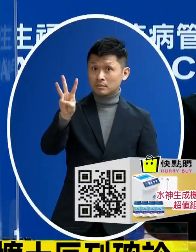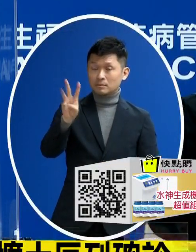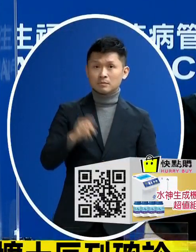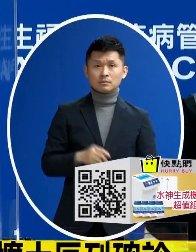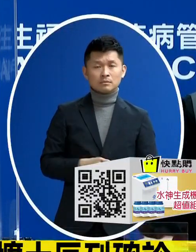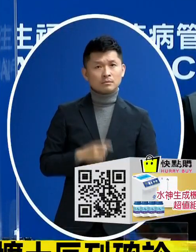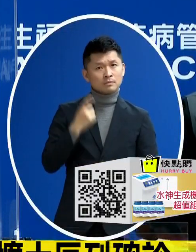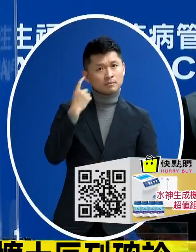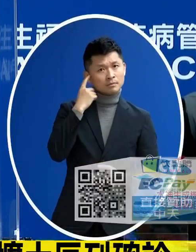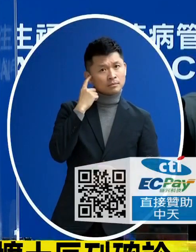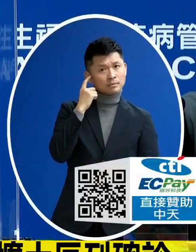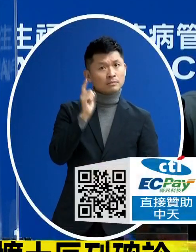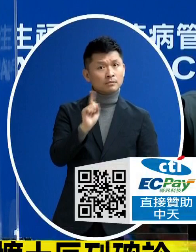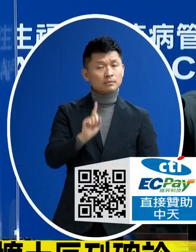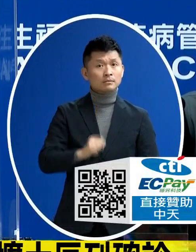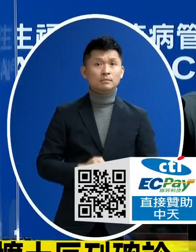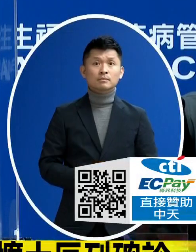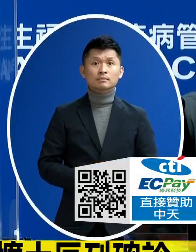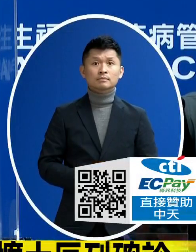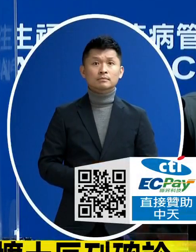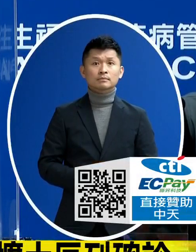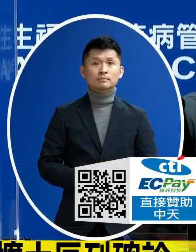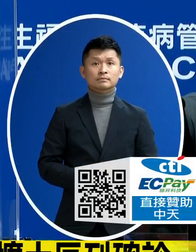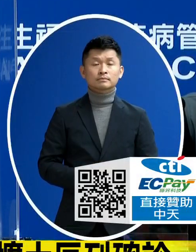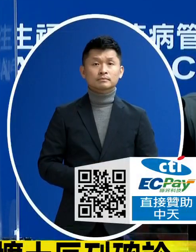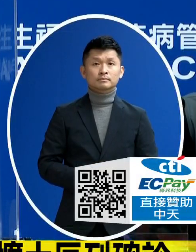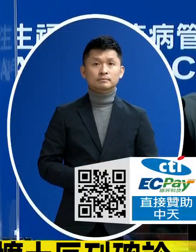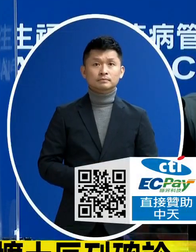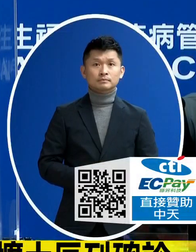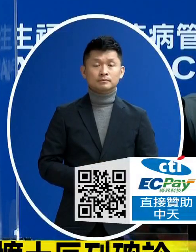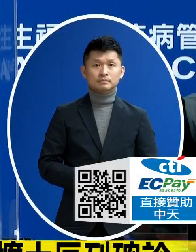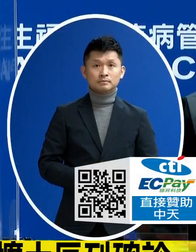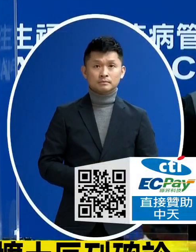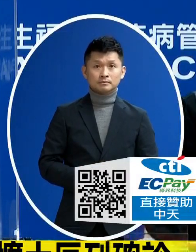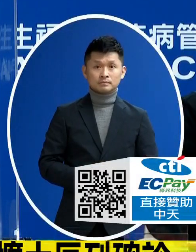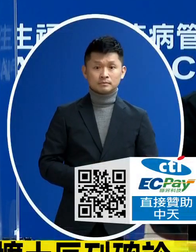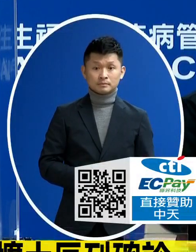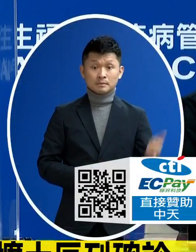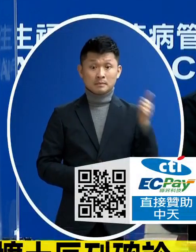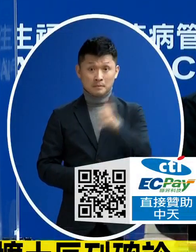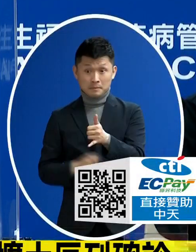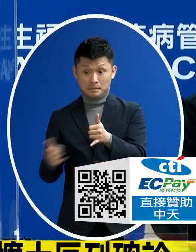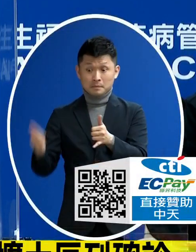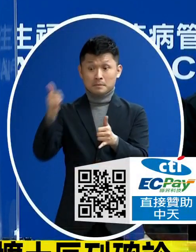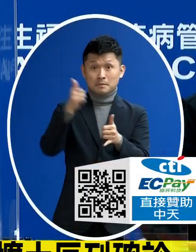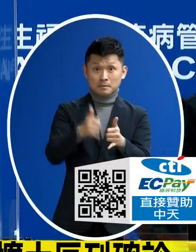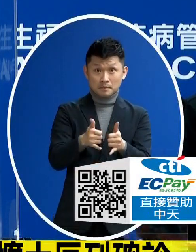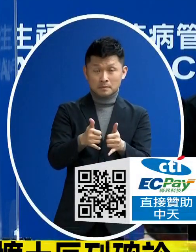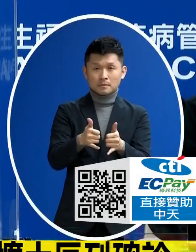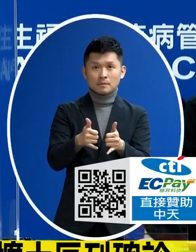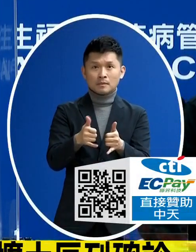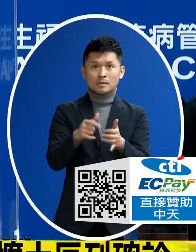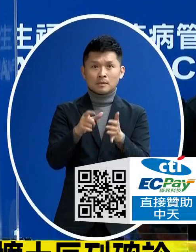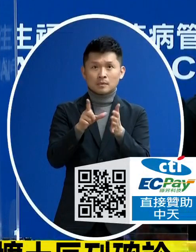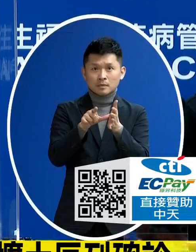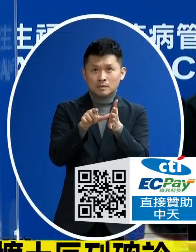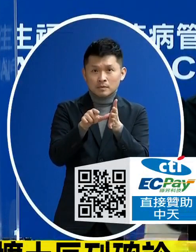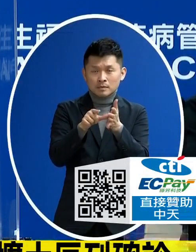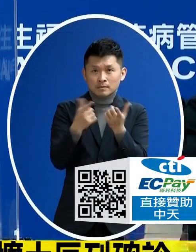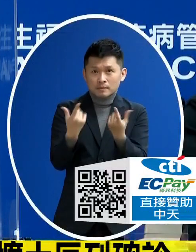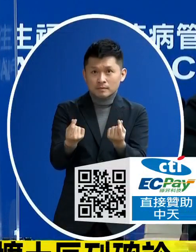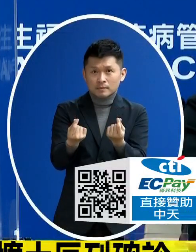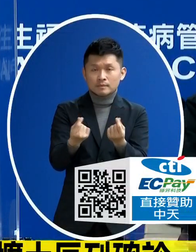所以在里面现在在因为有足迹的一个确实的一个重叠，时间上有重叠，